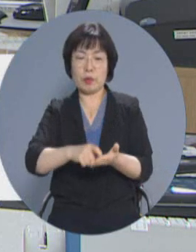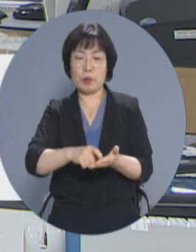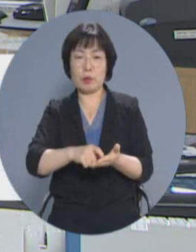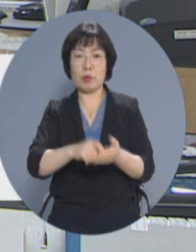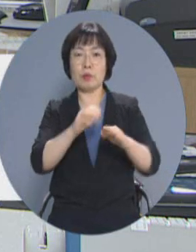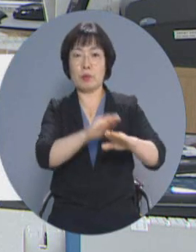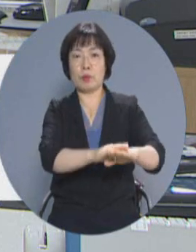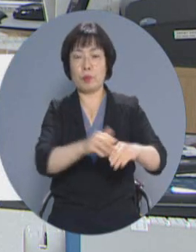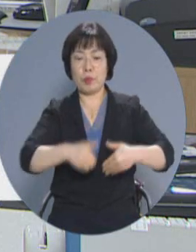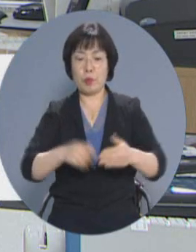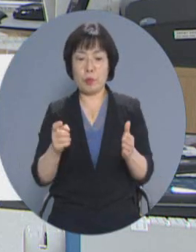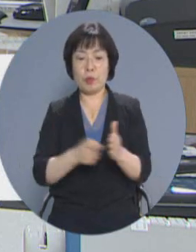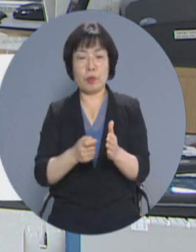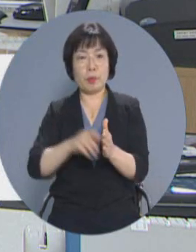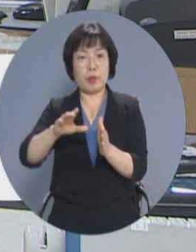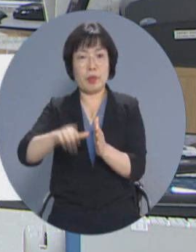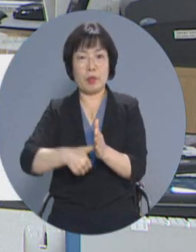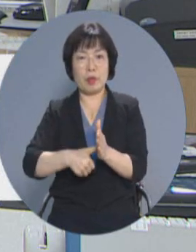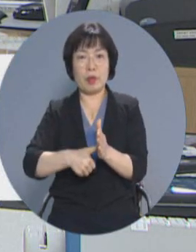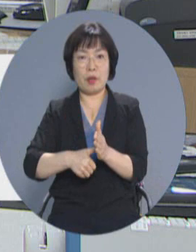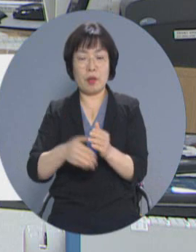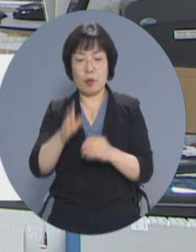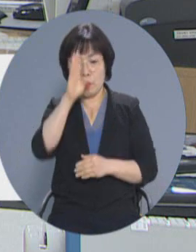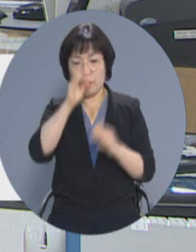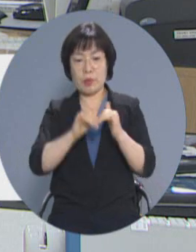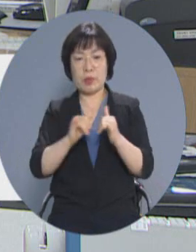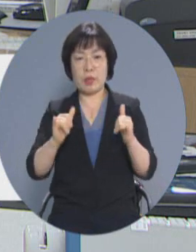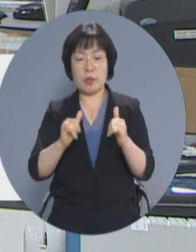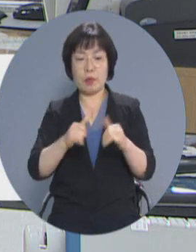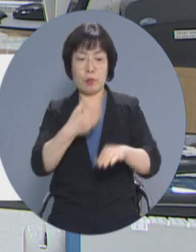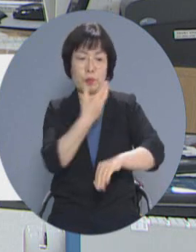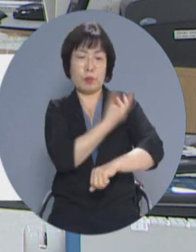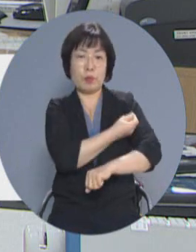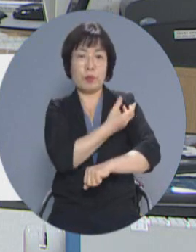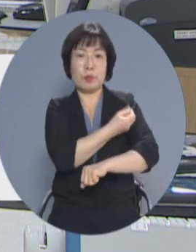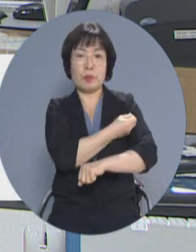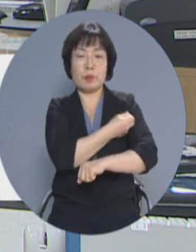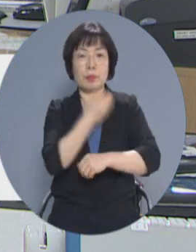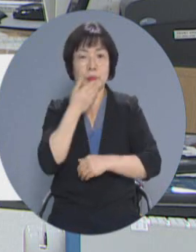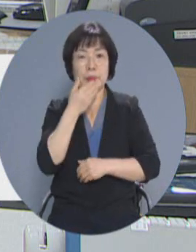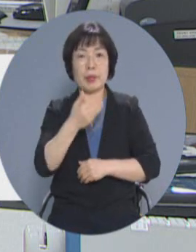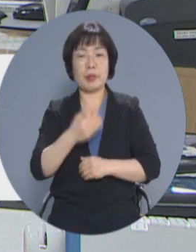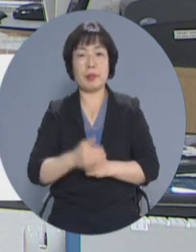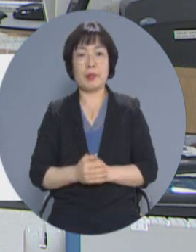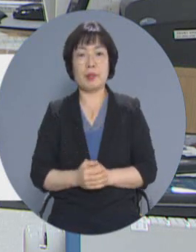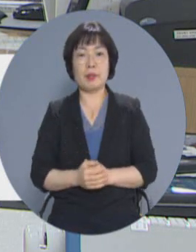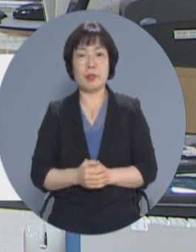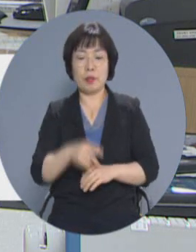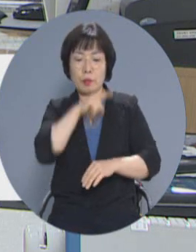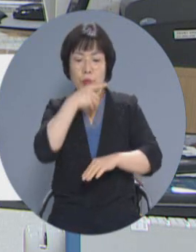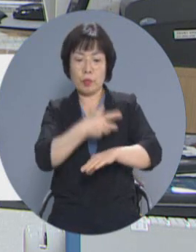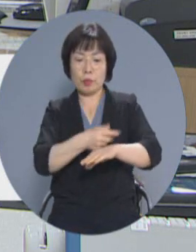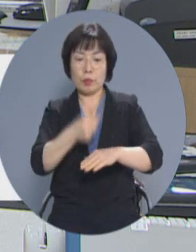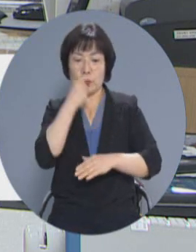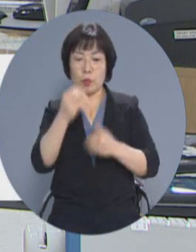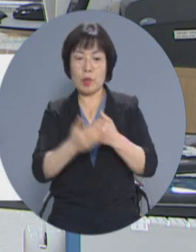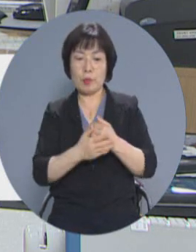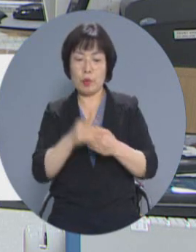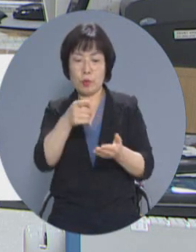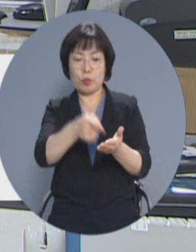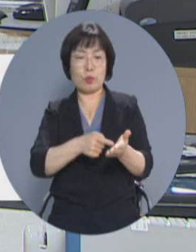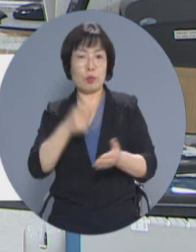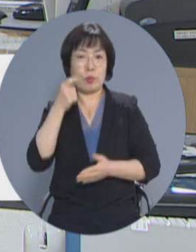있어야 위급 상황에 벌어졌을 때 환자한테 혈액을 제때 공급을 하게 되는 거죠. 혈액이 없다면 수술을 할 수